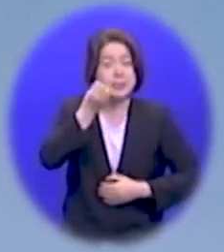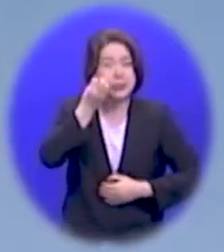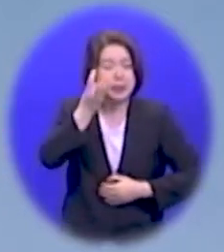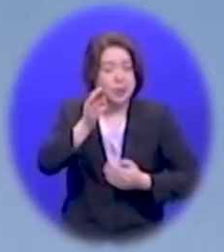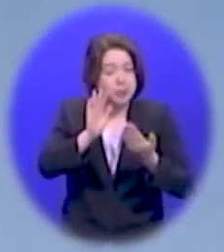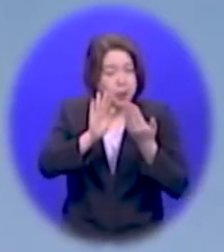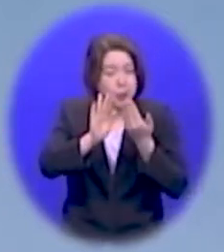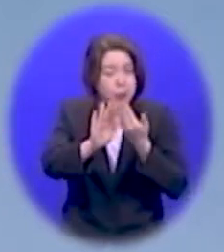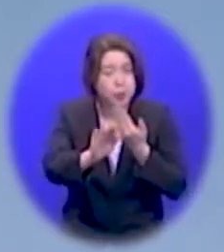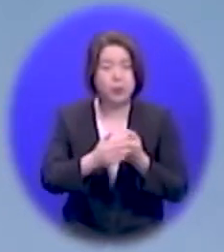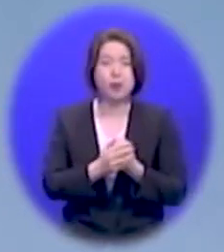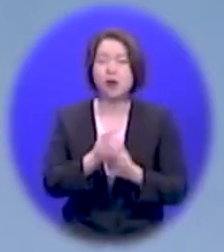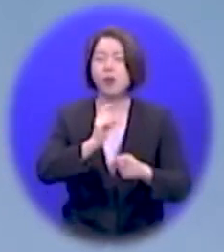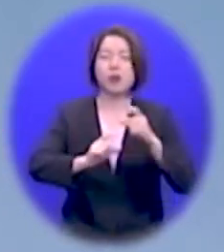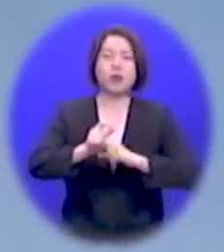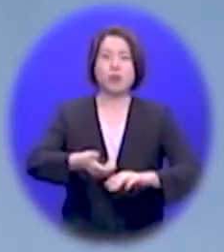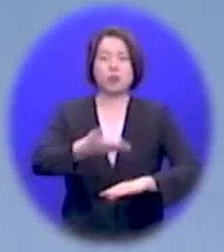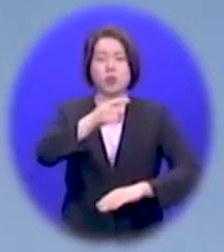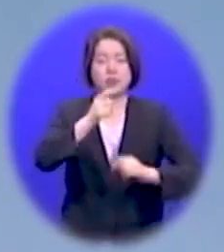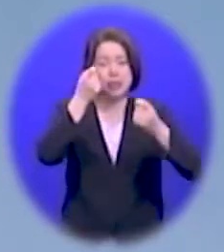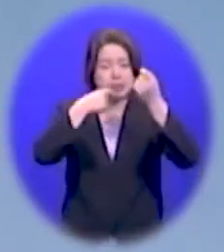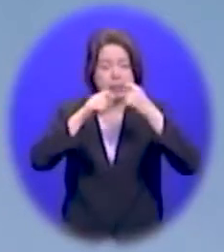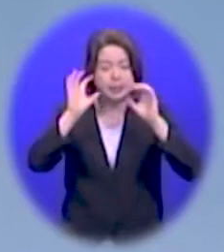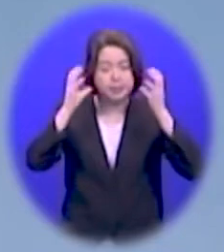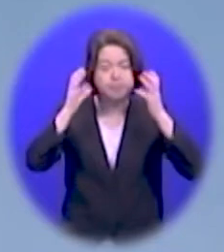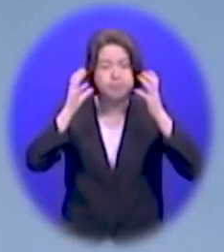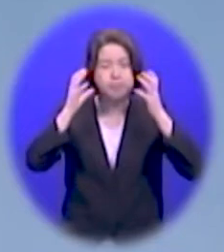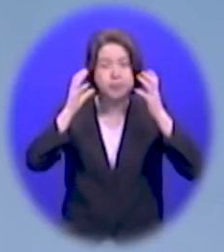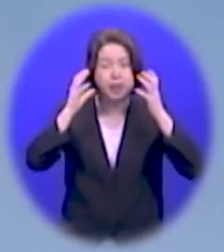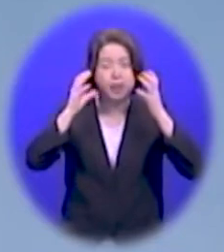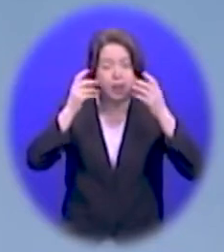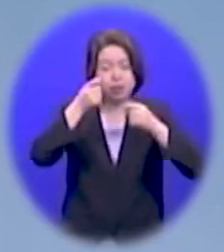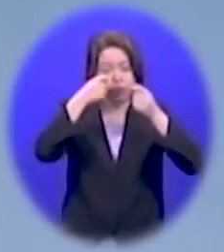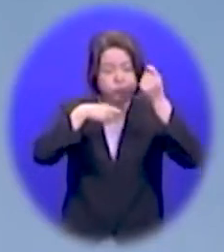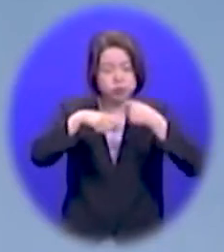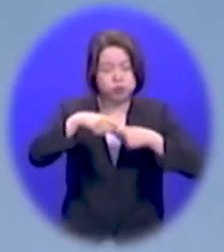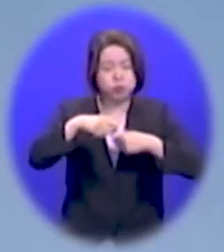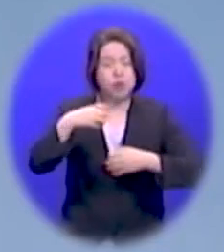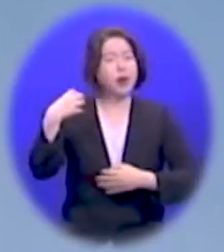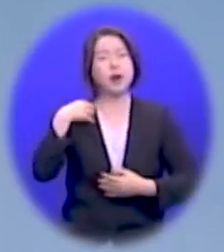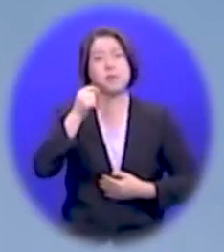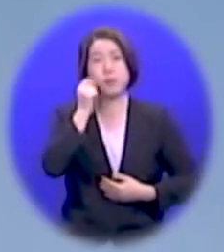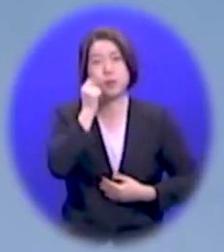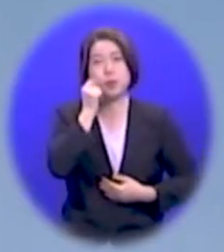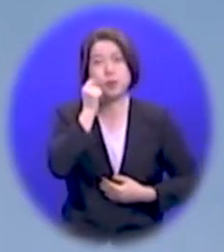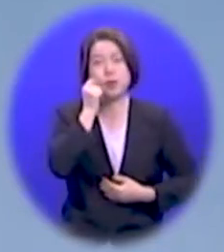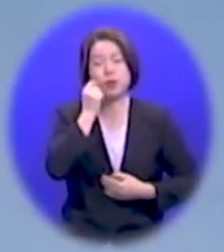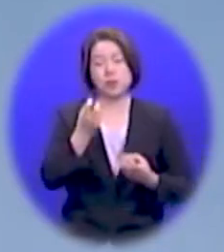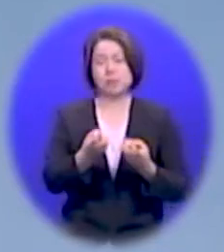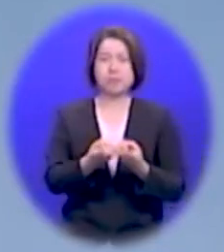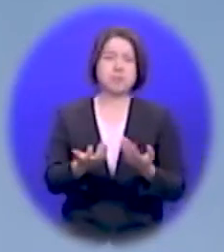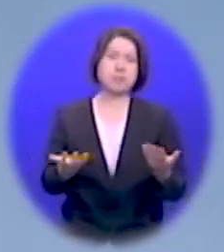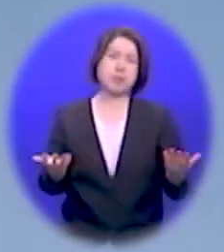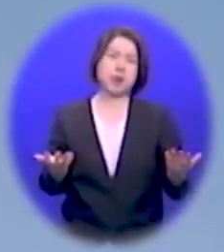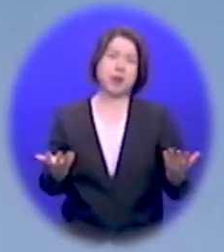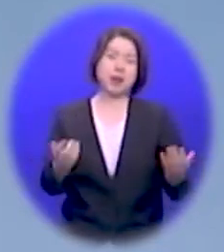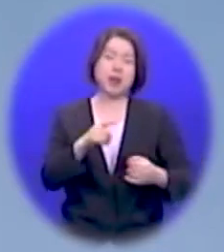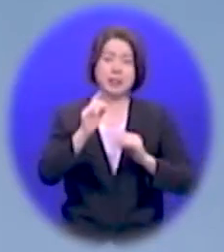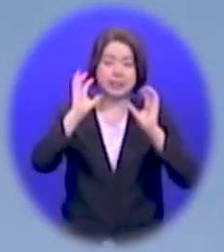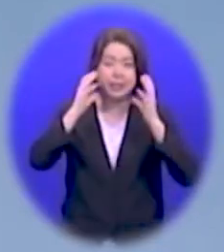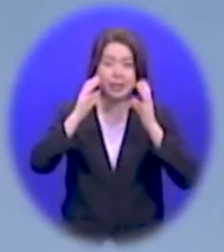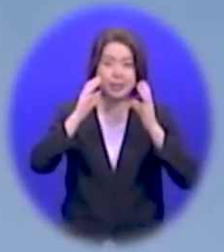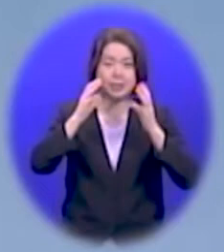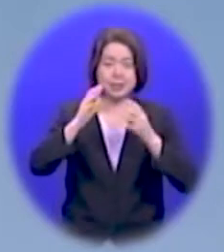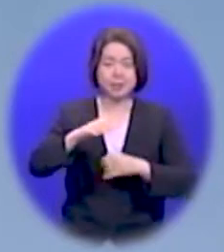지나서 더 이상 그 아이의 울음소리를 감당할 수가 없게끔 되니까 할 수 없이 그 아이를 갈대